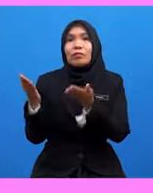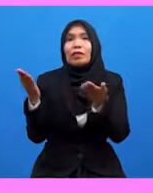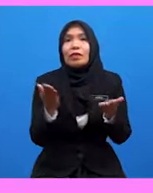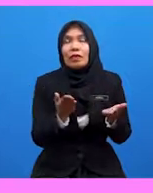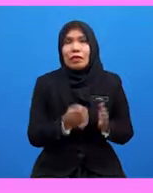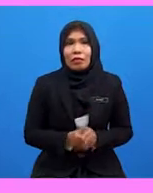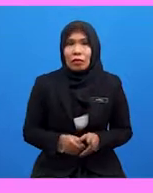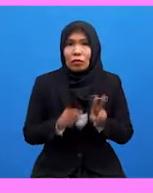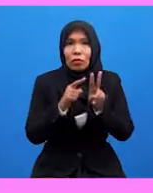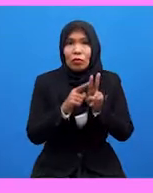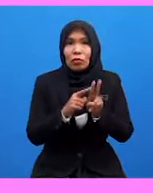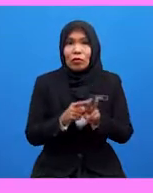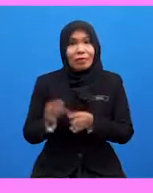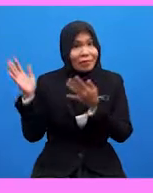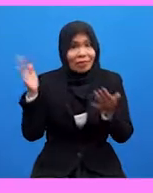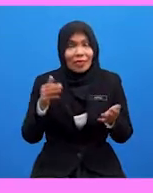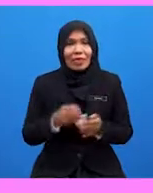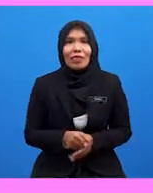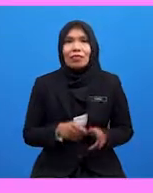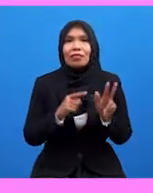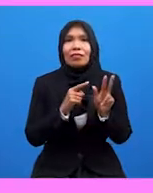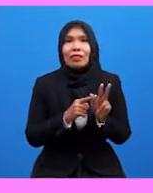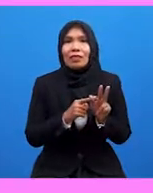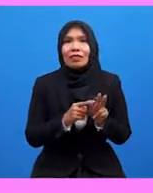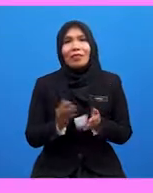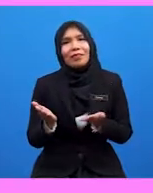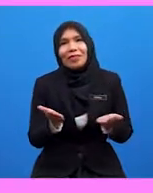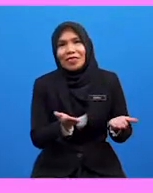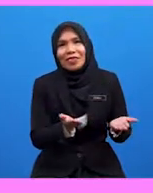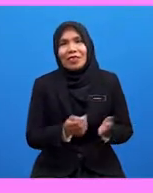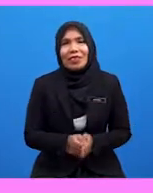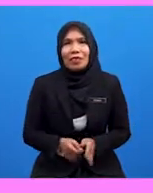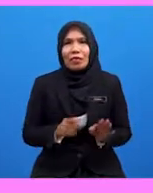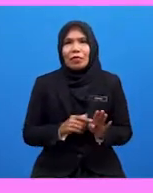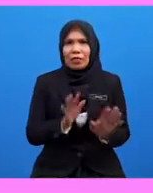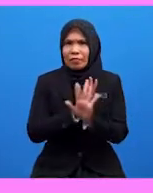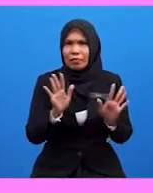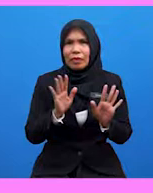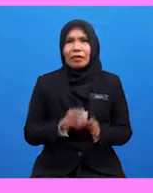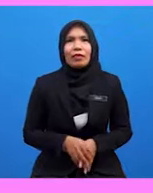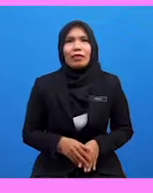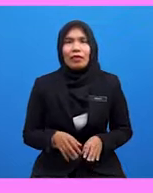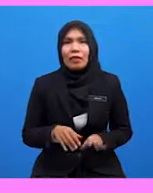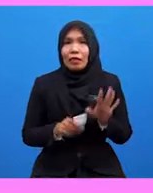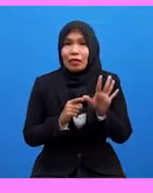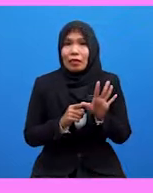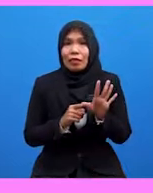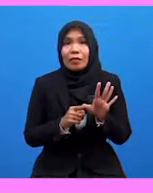suruhan, 2. Ajakan, 3. Silaan, 4. Larangan dan 5.